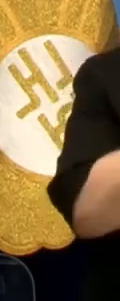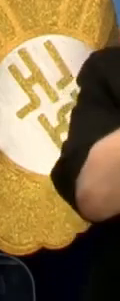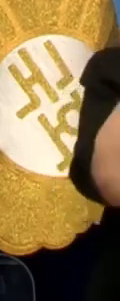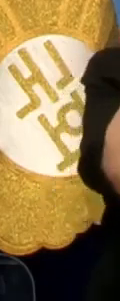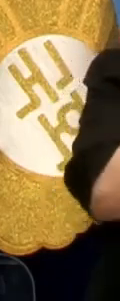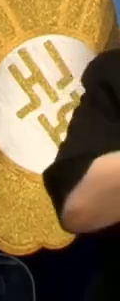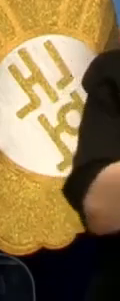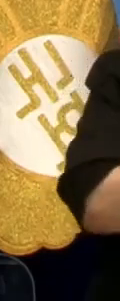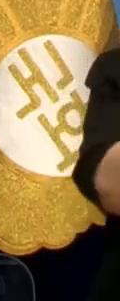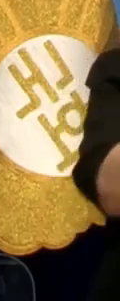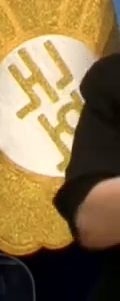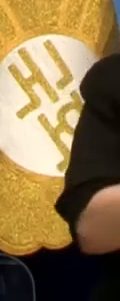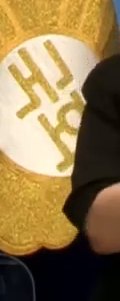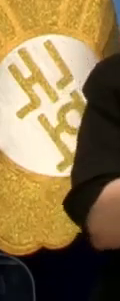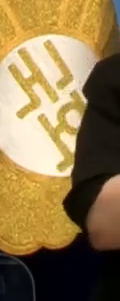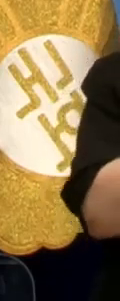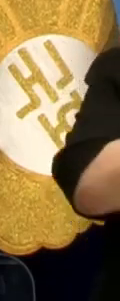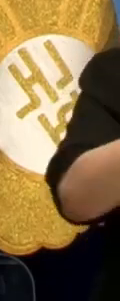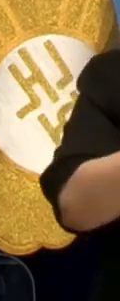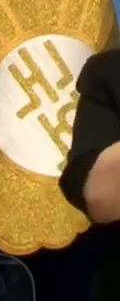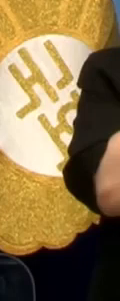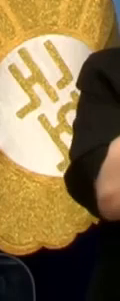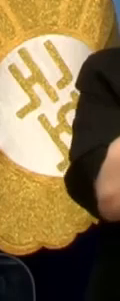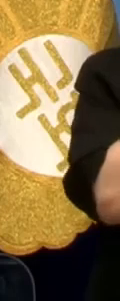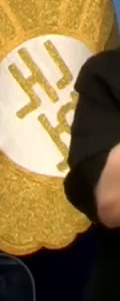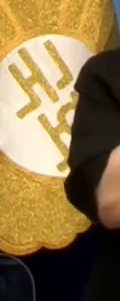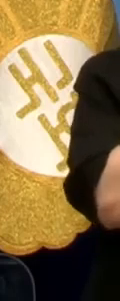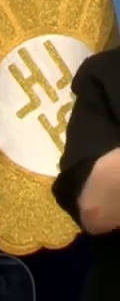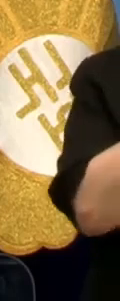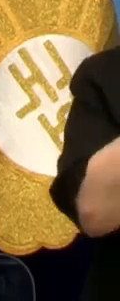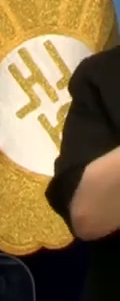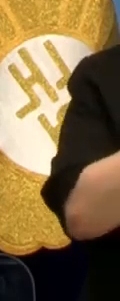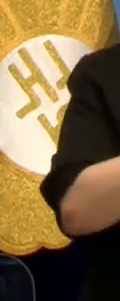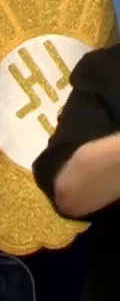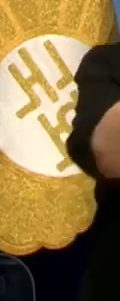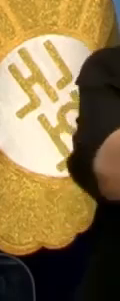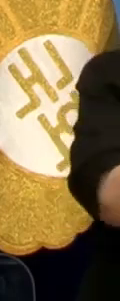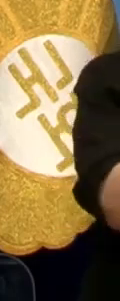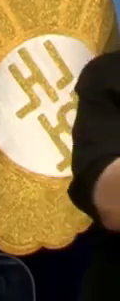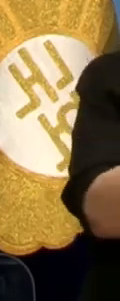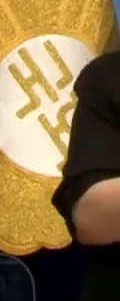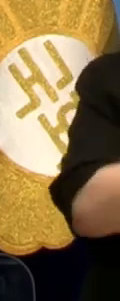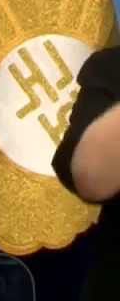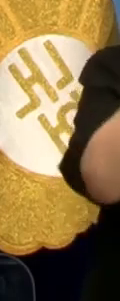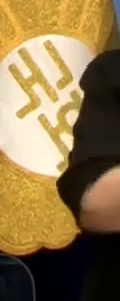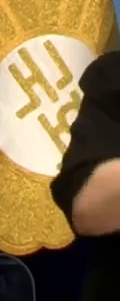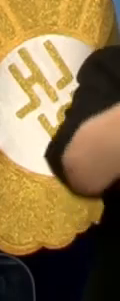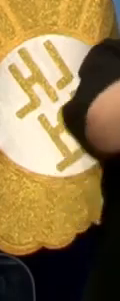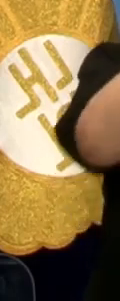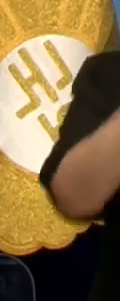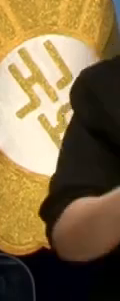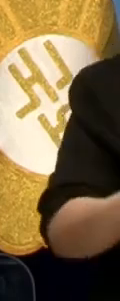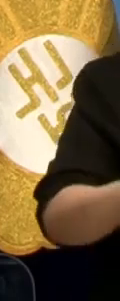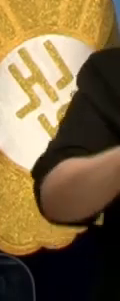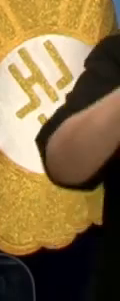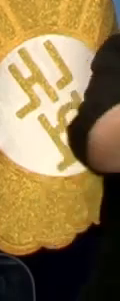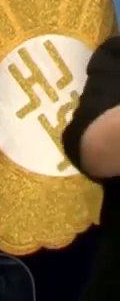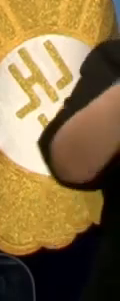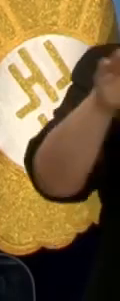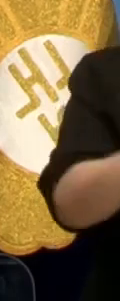순수여자가 돼서 조세저항이 최소화될 수 있습니다. 그리고 이를 통해서 양극화가 완화되고 또 경제가